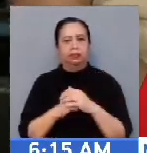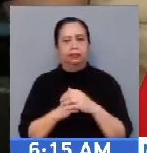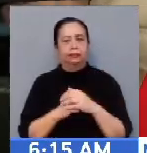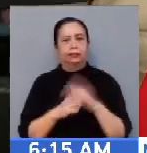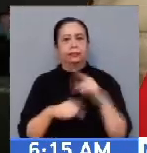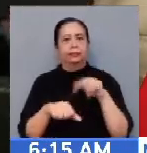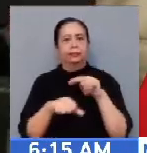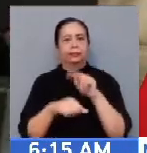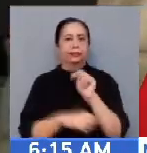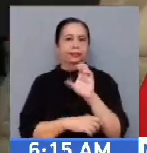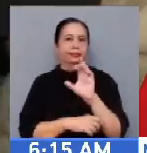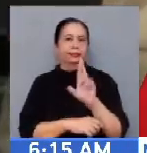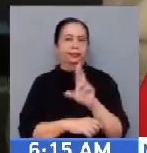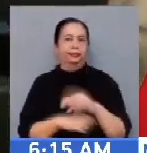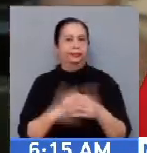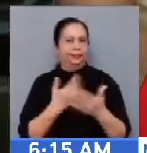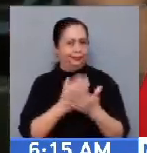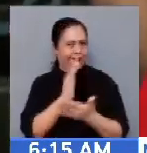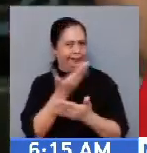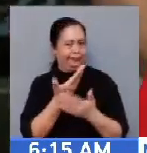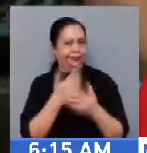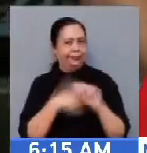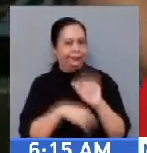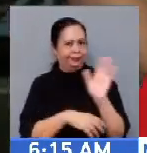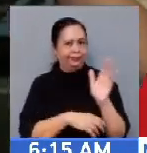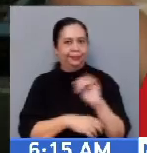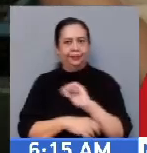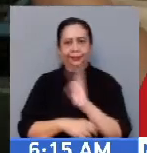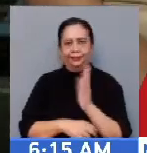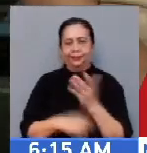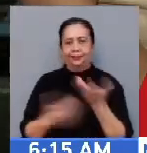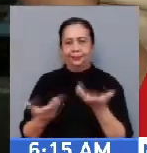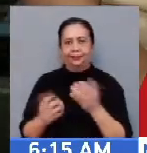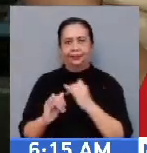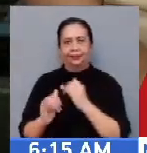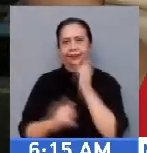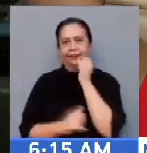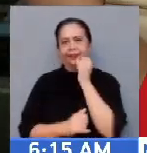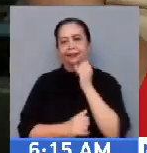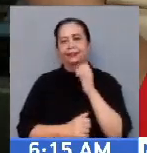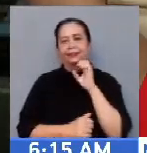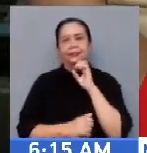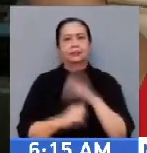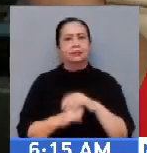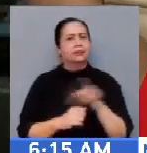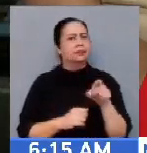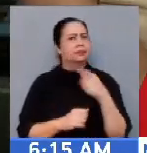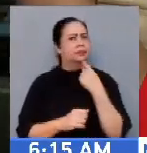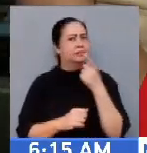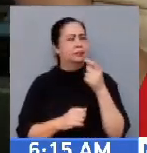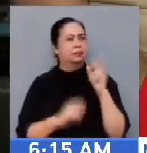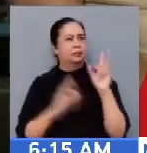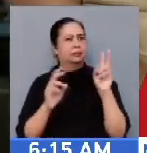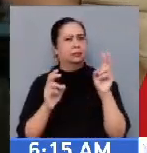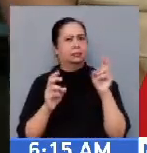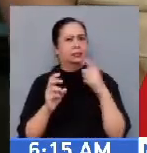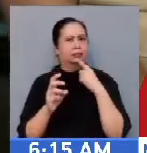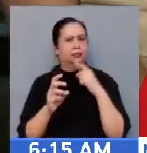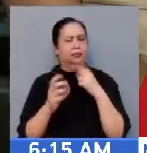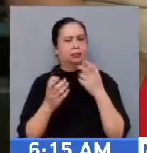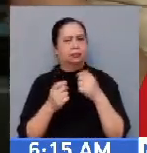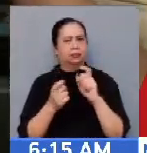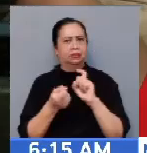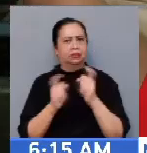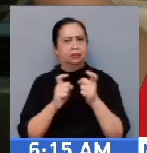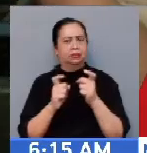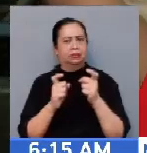Region. Magandang umaga po sa inyo, Director Manalo. Magandang umaga po, Ma'am Susan. Okay, yung sinasabing pagbaba ho ng supply nitong